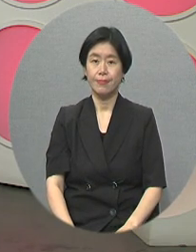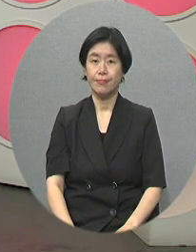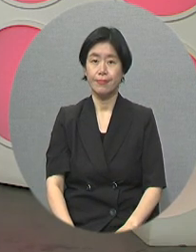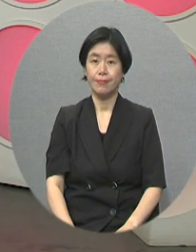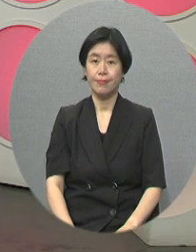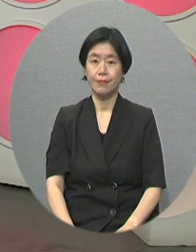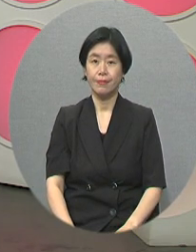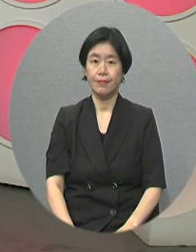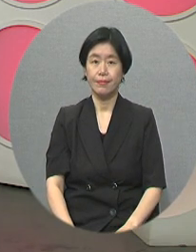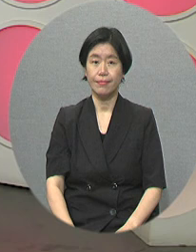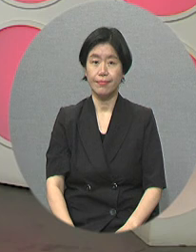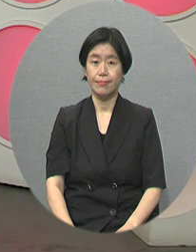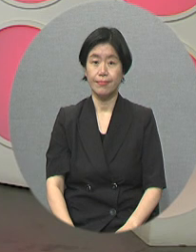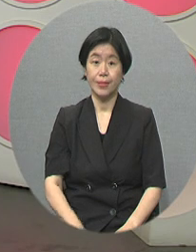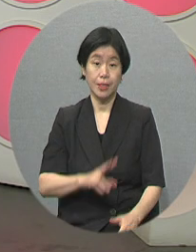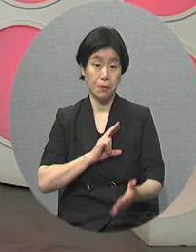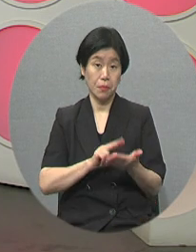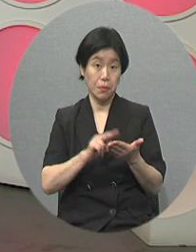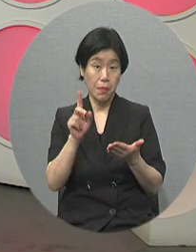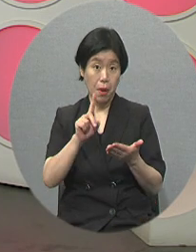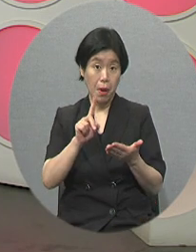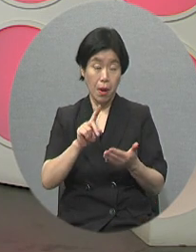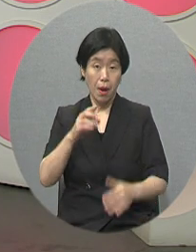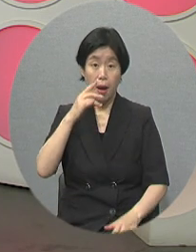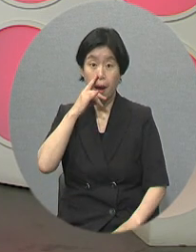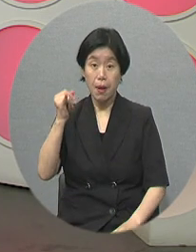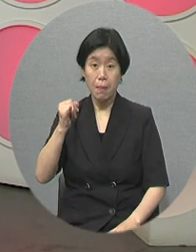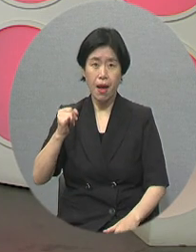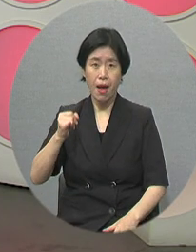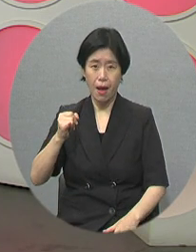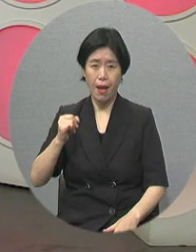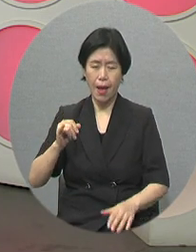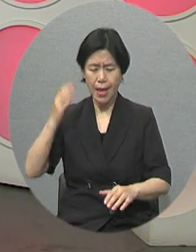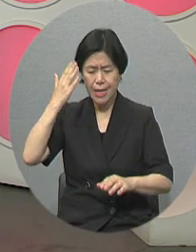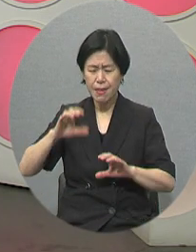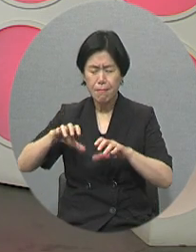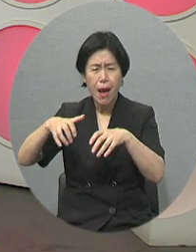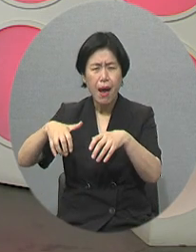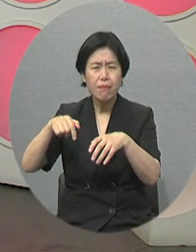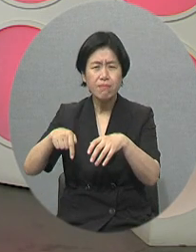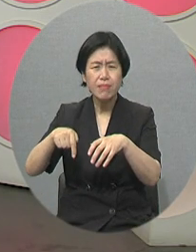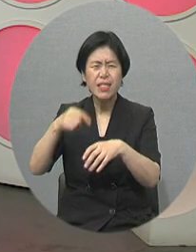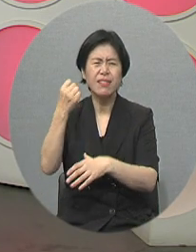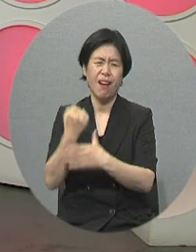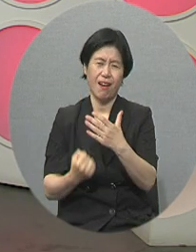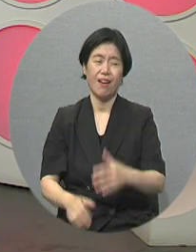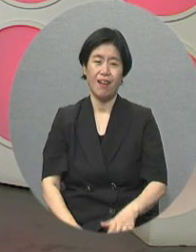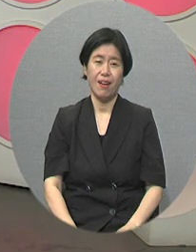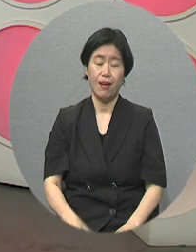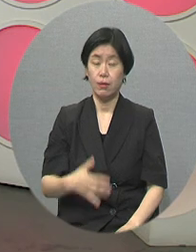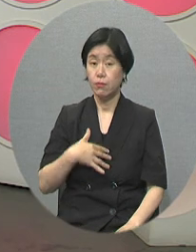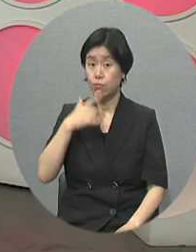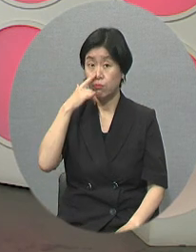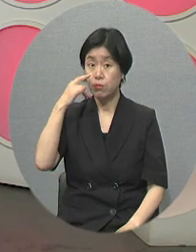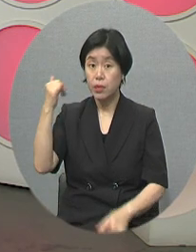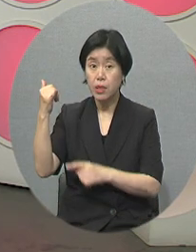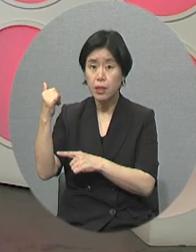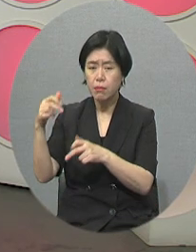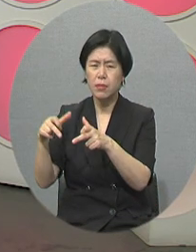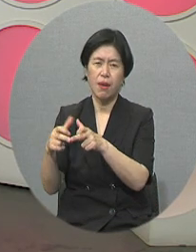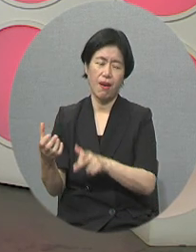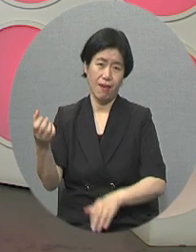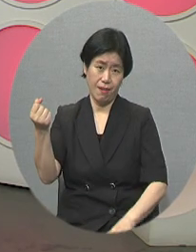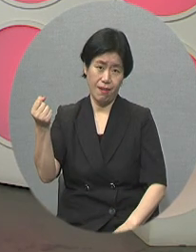싶습니다. 네. 엄마가 싸온 상한 김밥. 장애가 있으신 부모님을 뒤로 하고